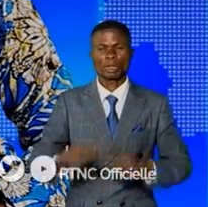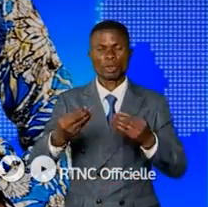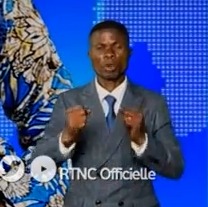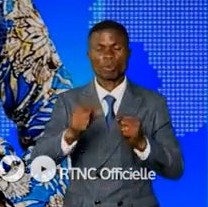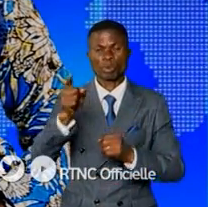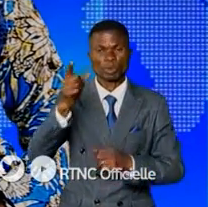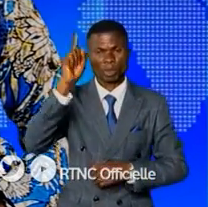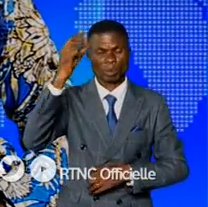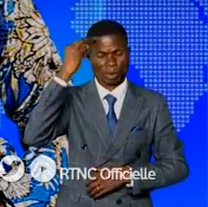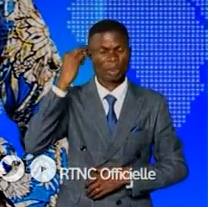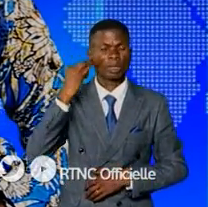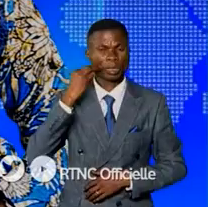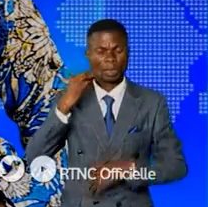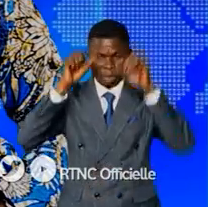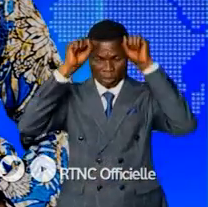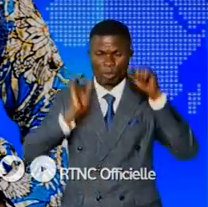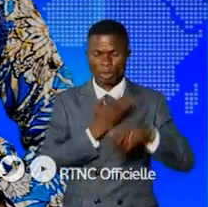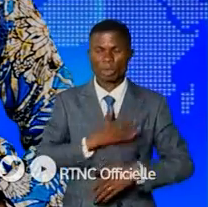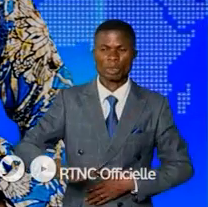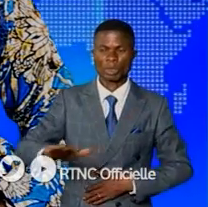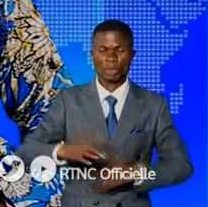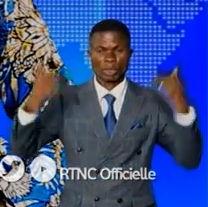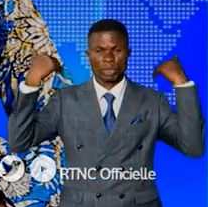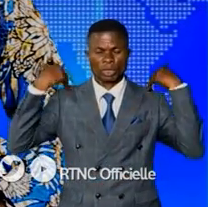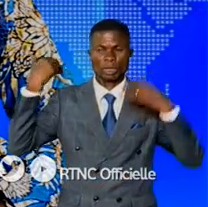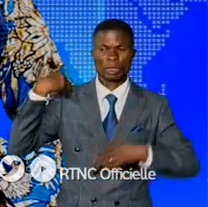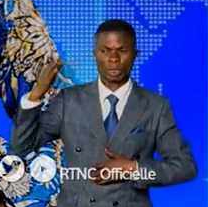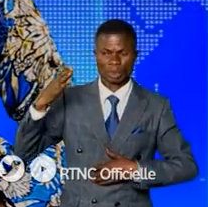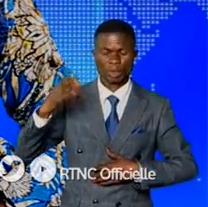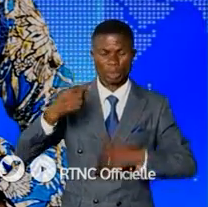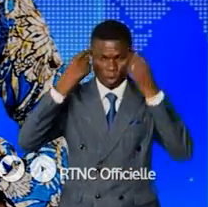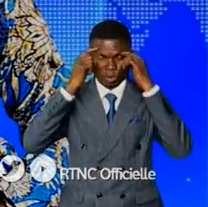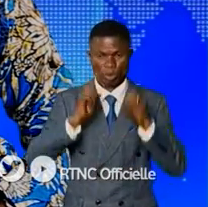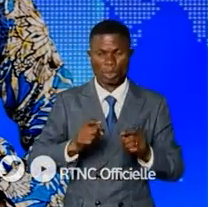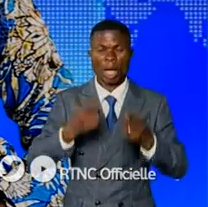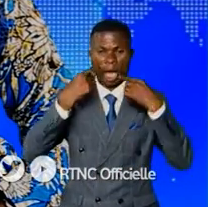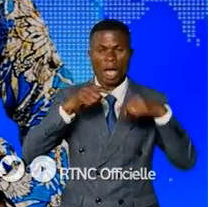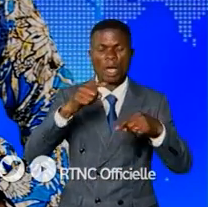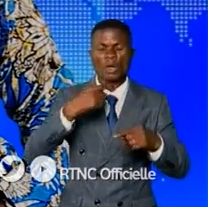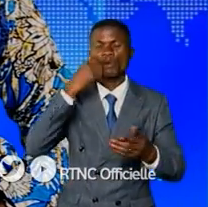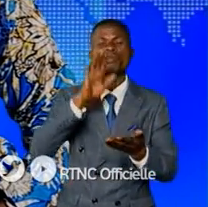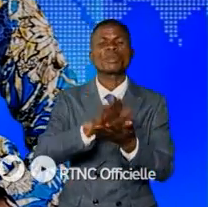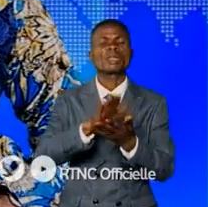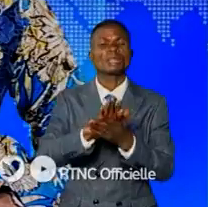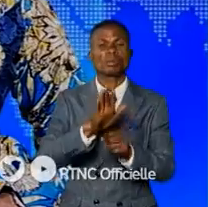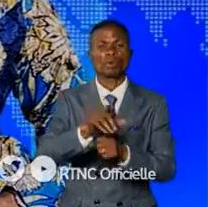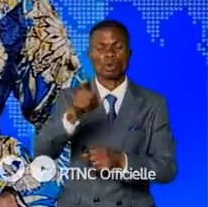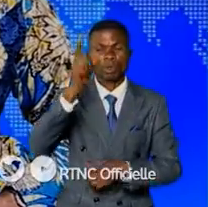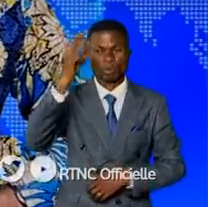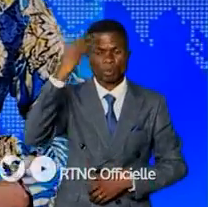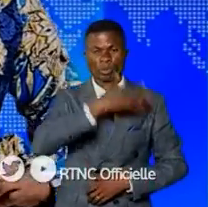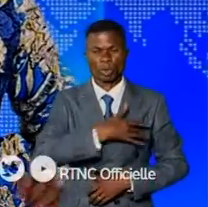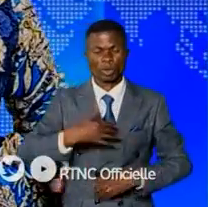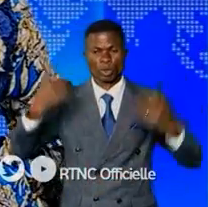Tshisekedi Tshilombo, Président de la République et chef de l'État, nous tenons à vous adresser nos sincères félicitations au nom